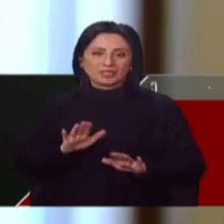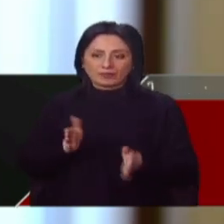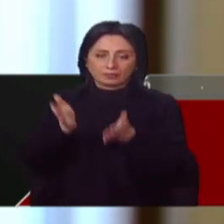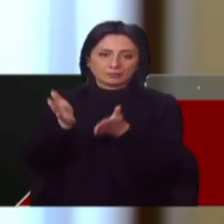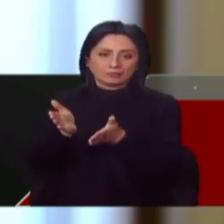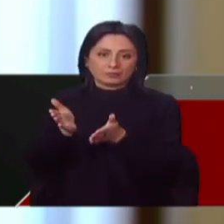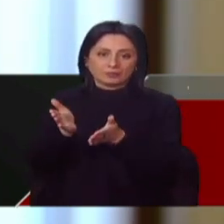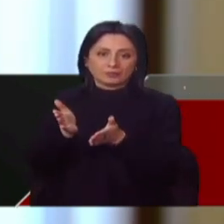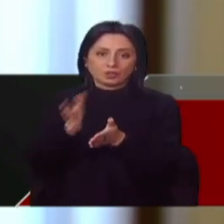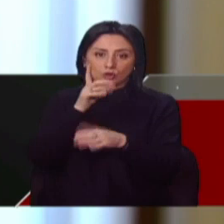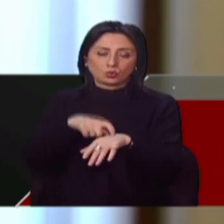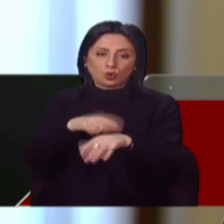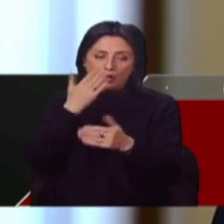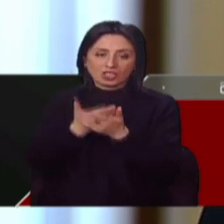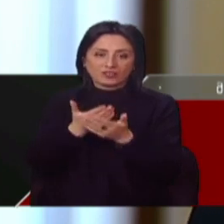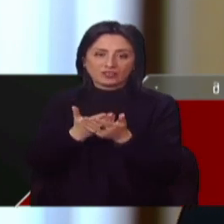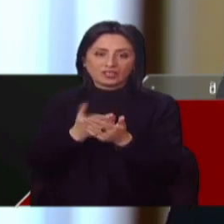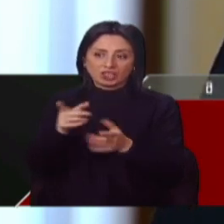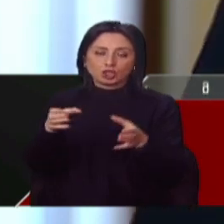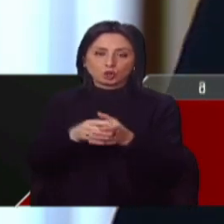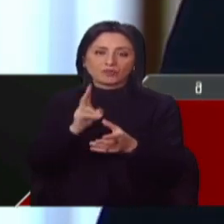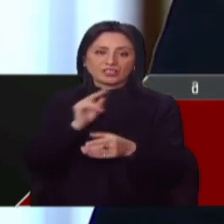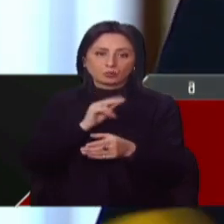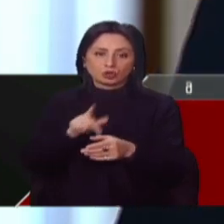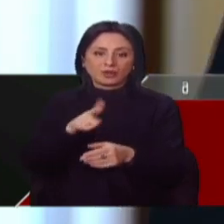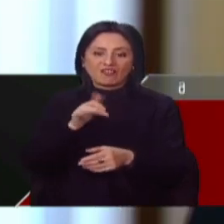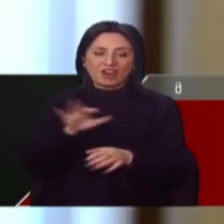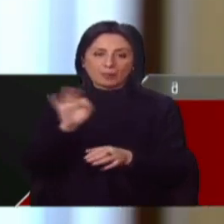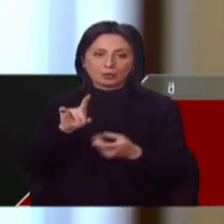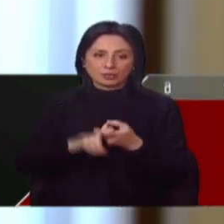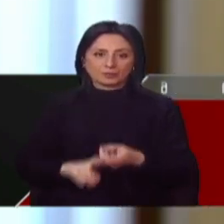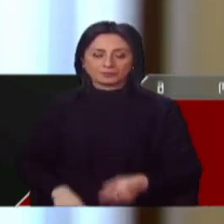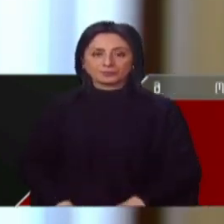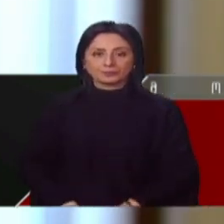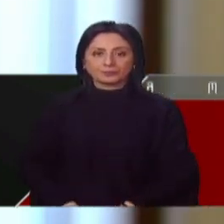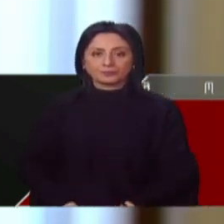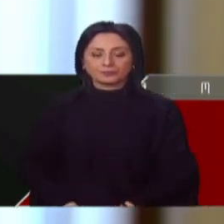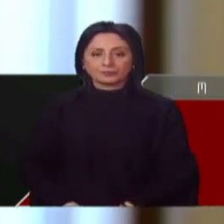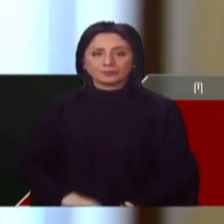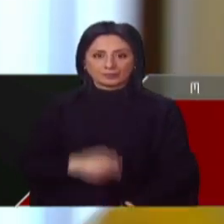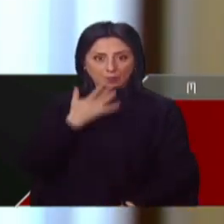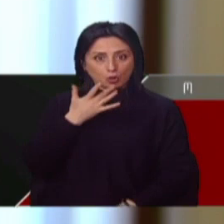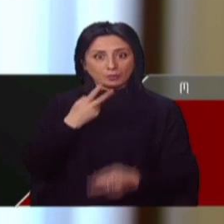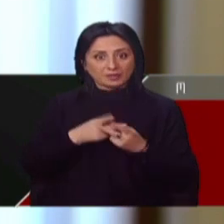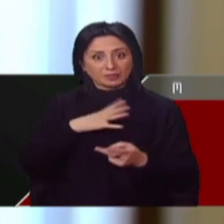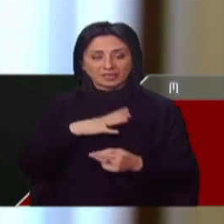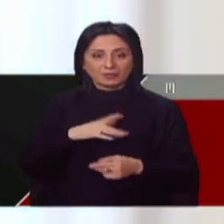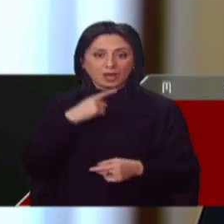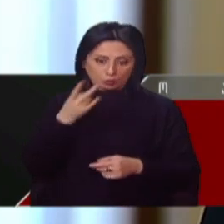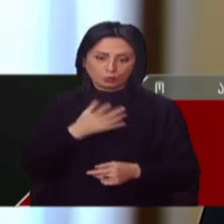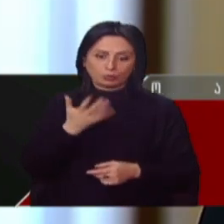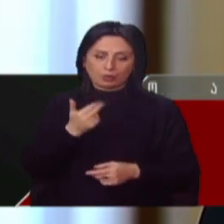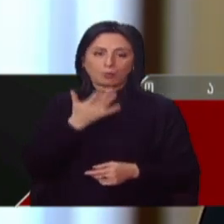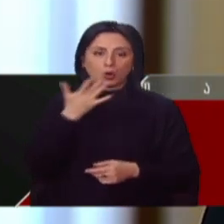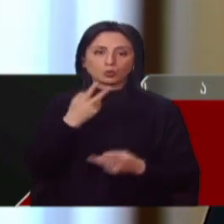განსაზღვრავს დრო და განსაზღვრავს ის ჯგუფი, რომელიც მუშაობს ნიკა გვარამიასთან დაკავშირებით. Მაგრამ გვარამია პოლიტიკური პატიმარია? რა თქმა უნდა,